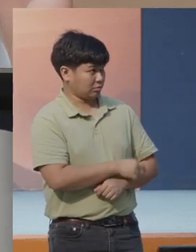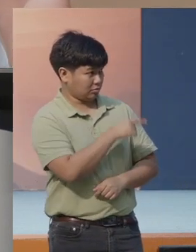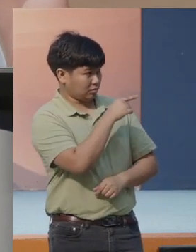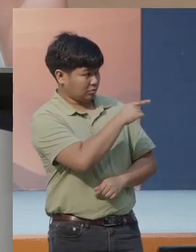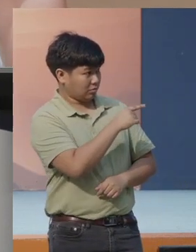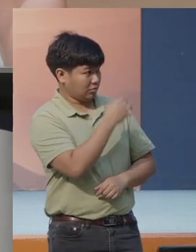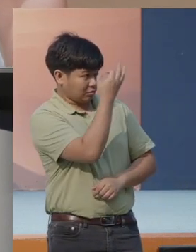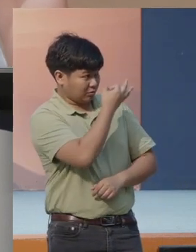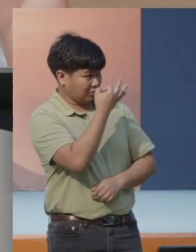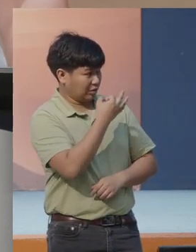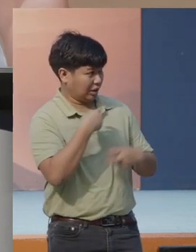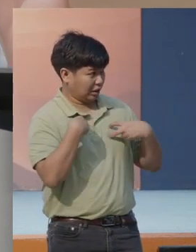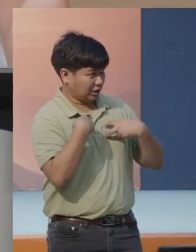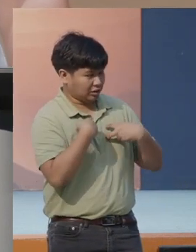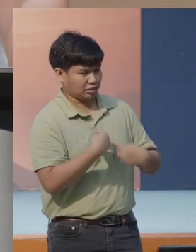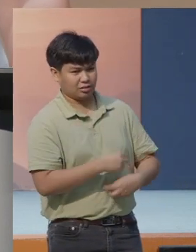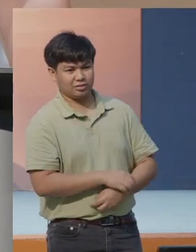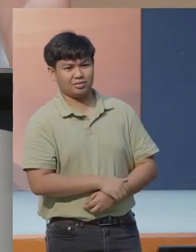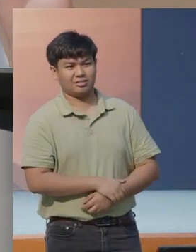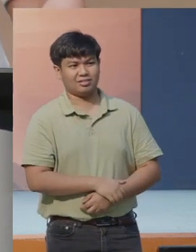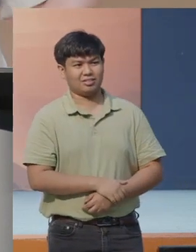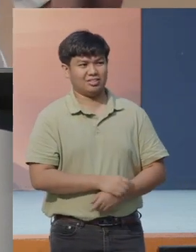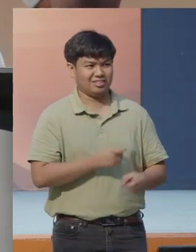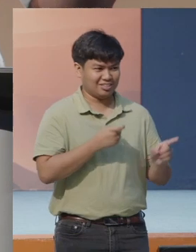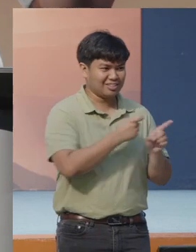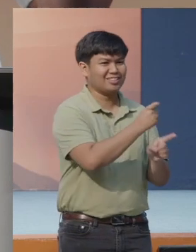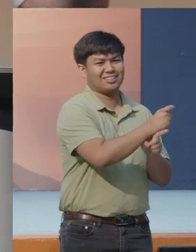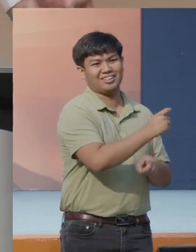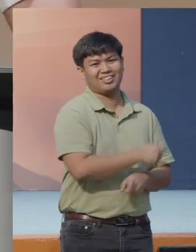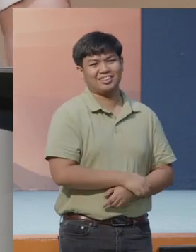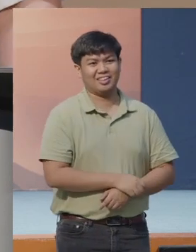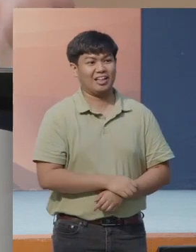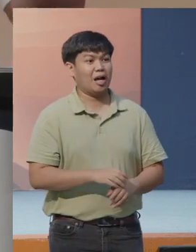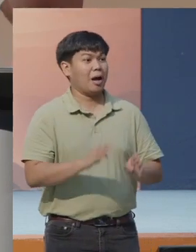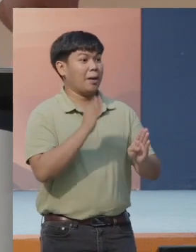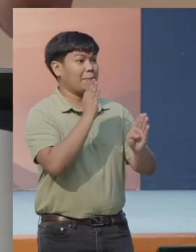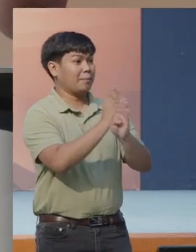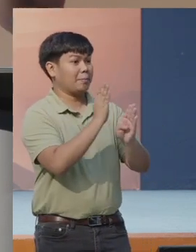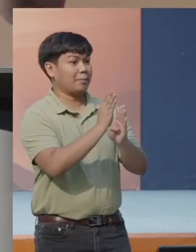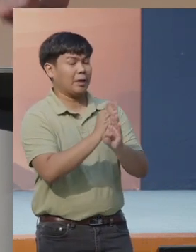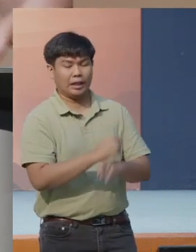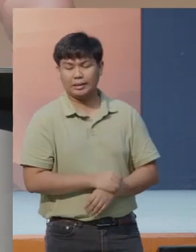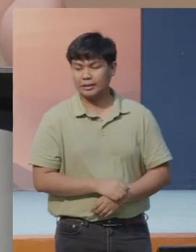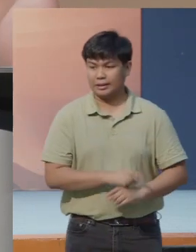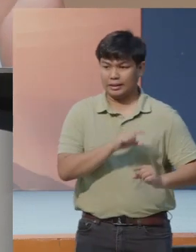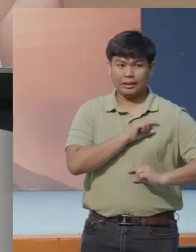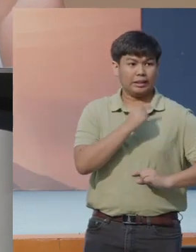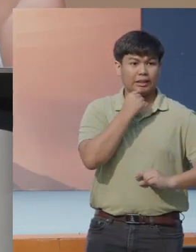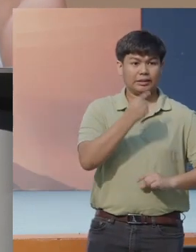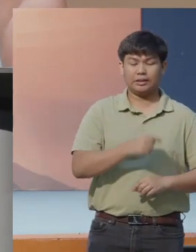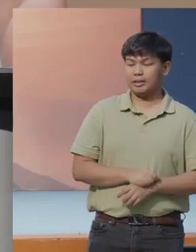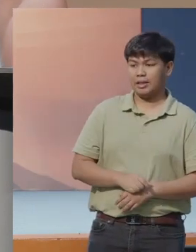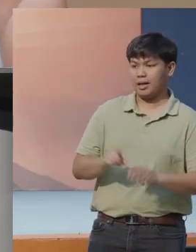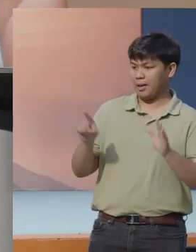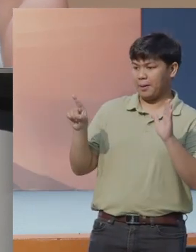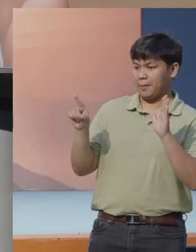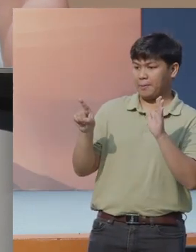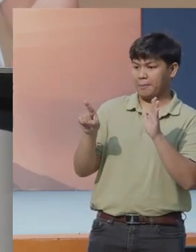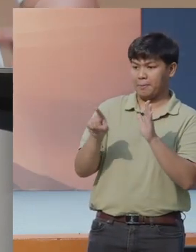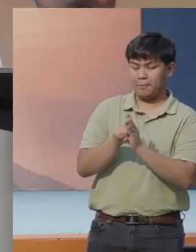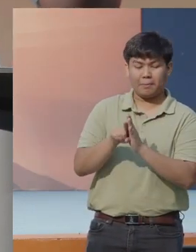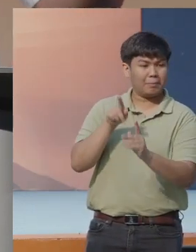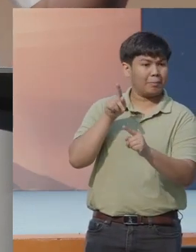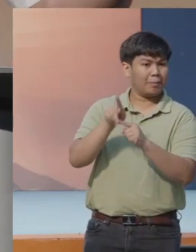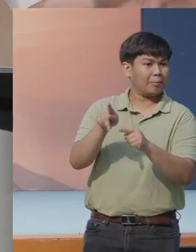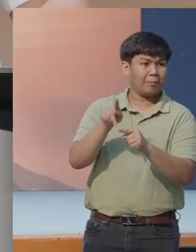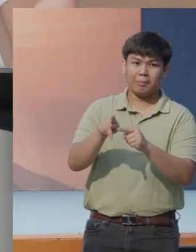nyo?" And minsan daw sa bus terminal, nangyayari din daw na, "Sir, bawal po magdala ng mga sharp-pointed object